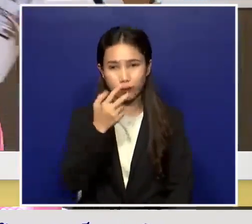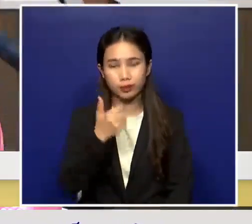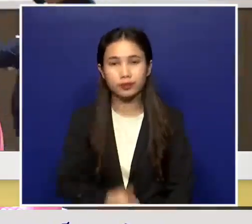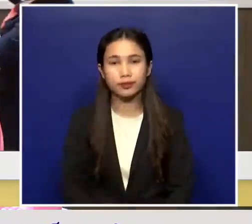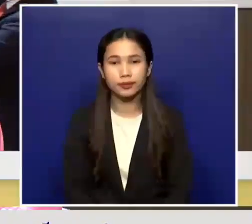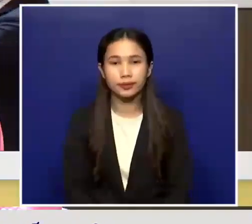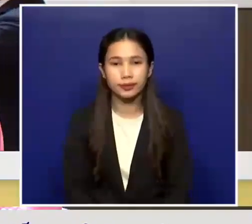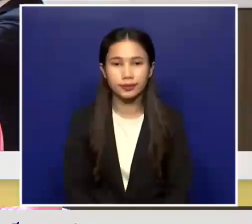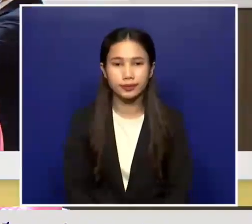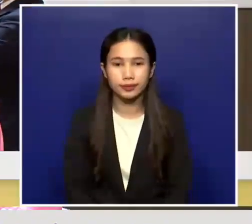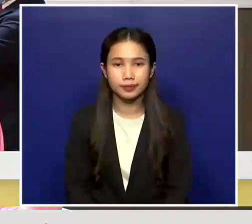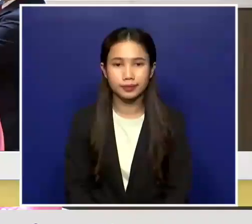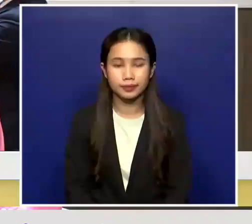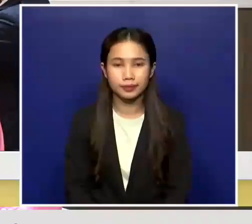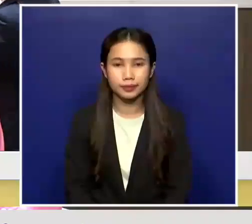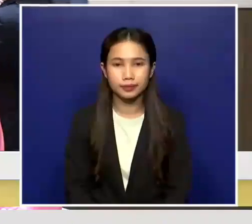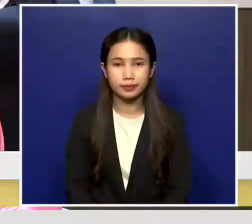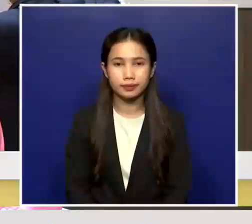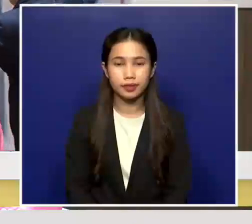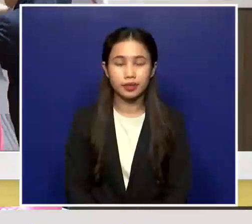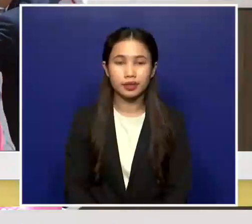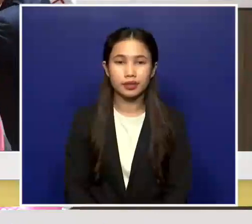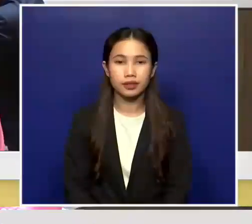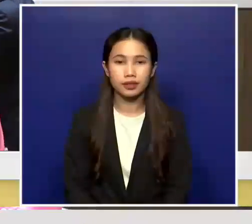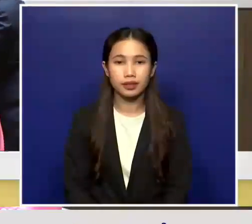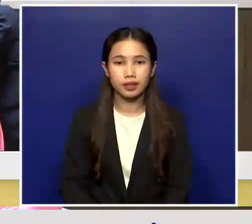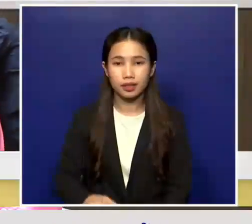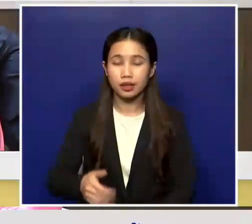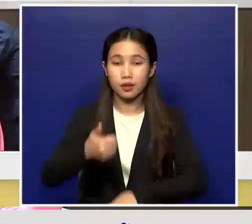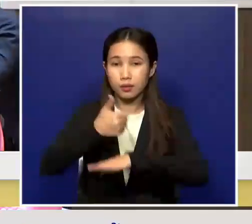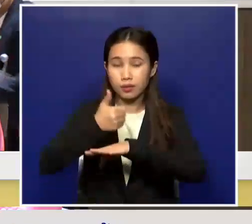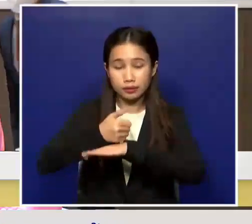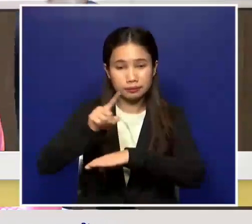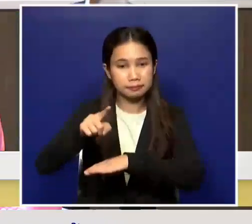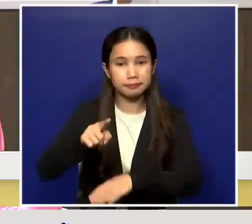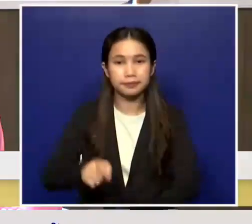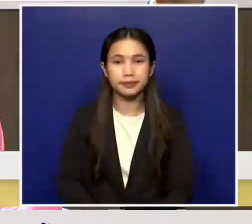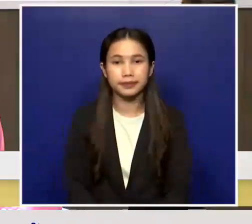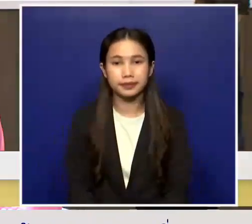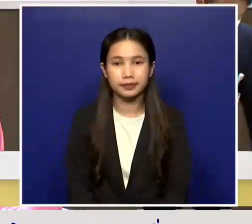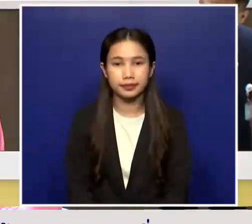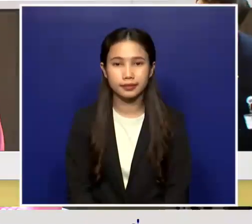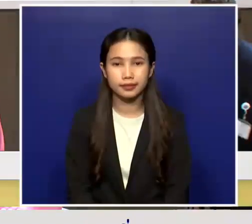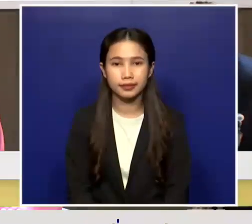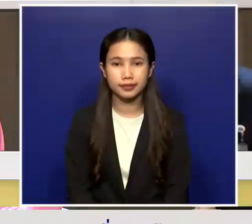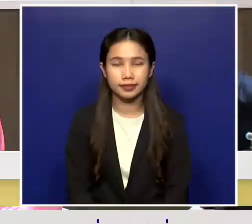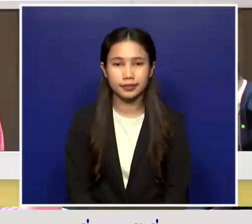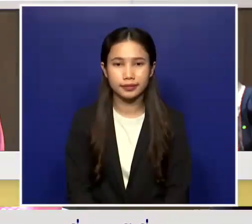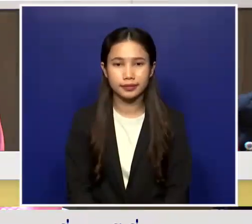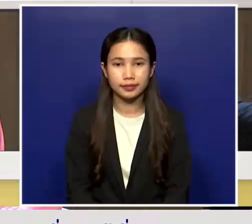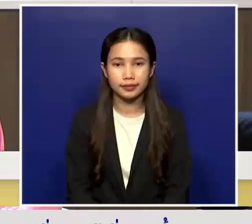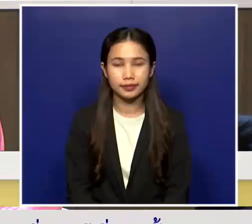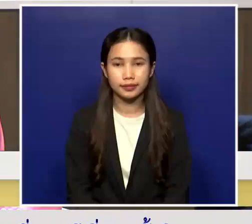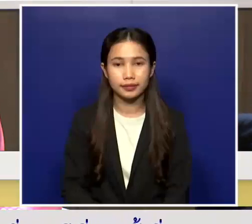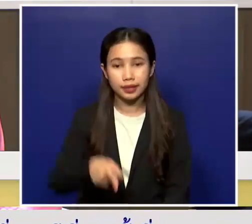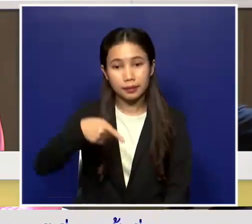ต่อไปเขาใหญ่มากนะครับเหนืออำนาจเหนือศาลในพระปรมาภิไธย แปลว่าอ